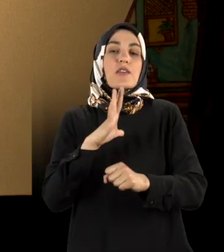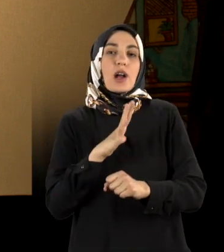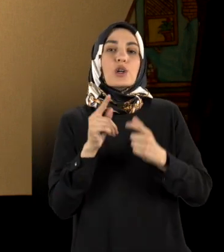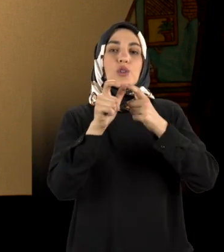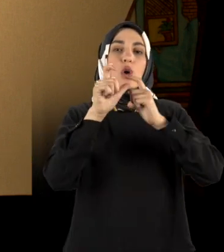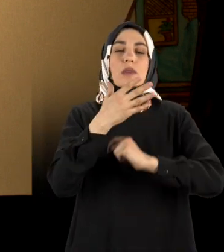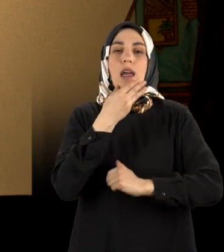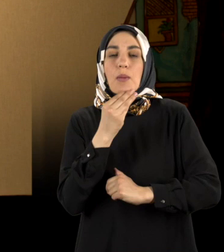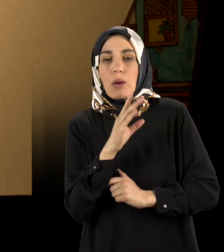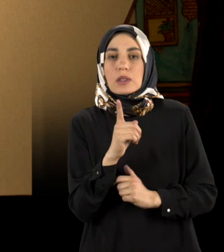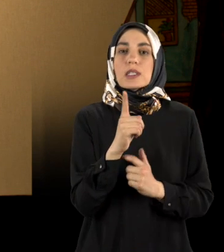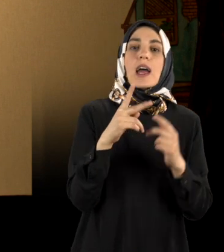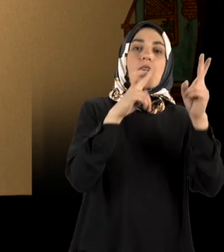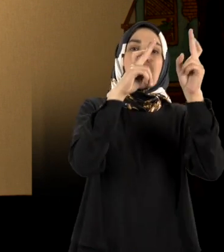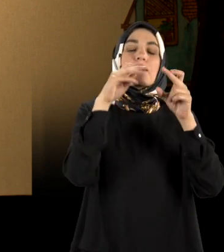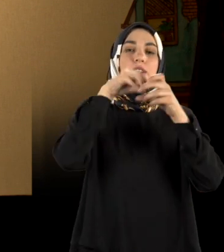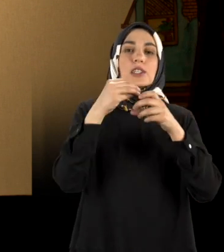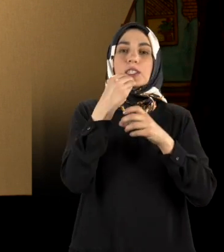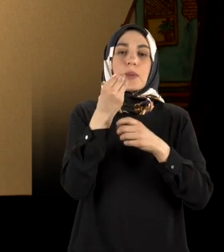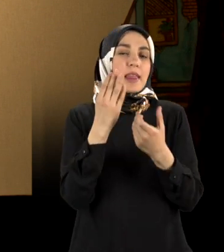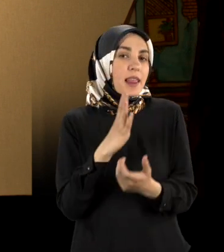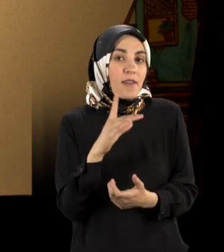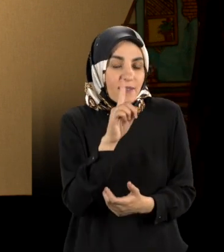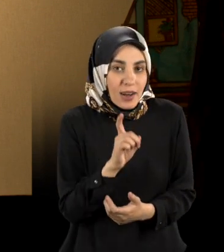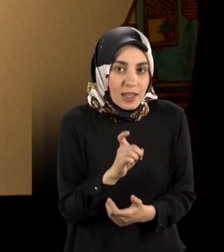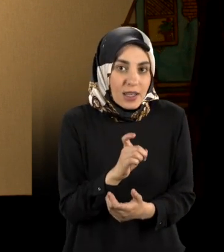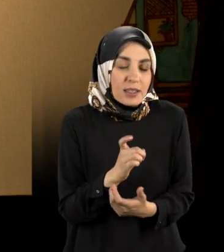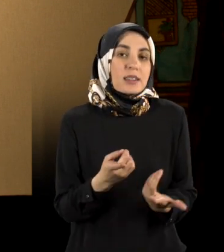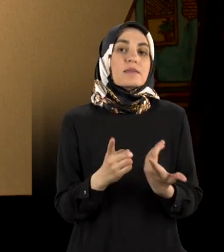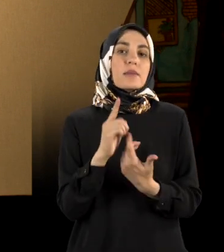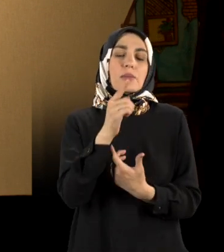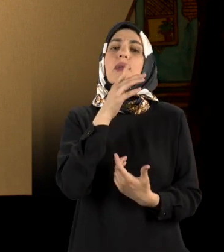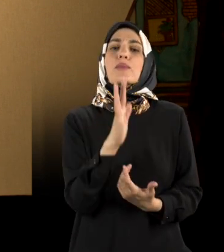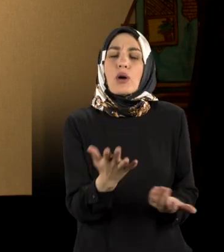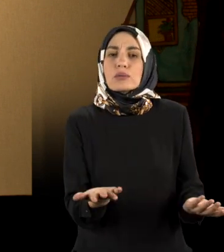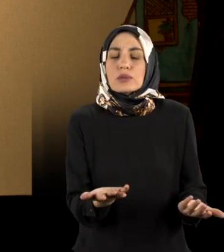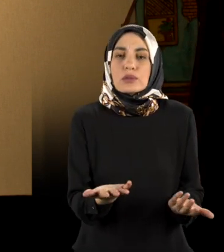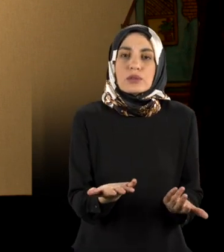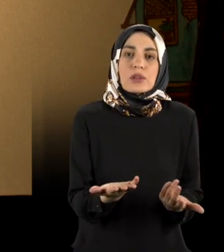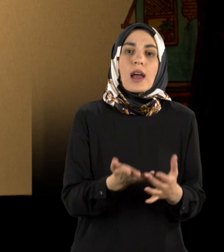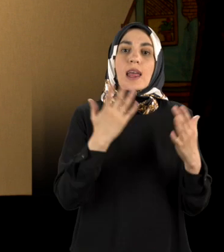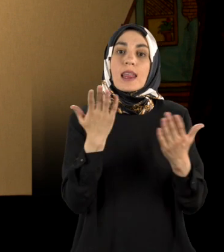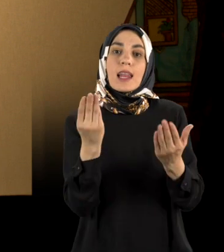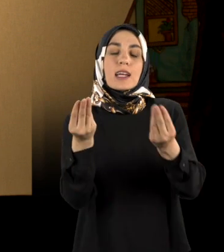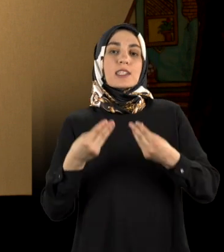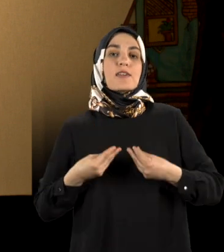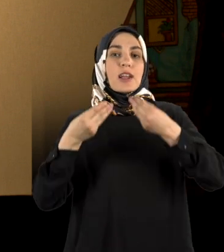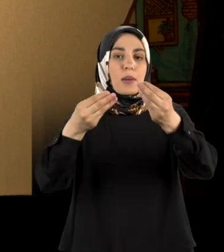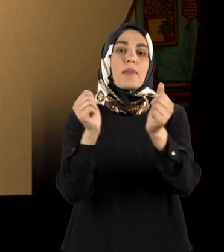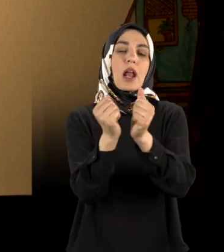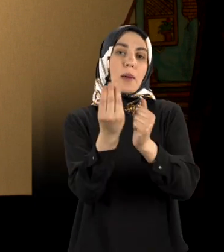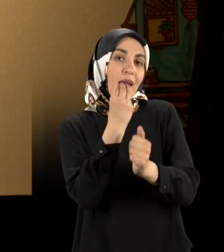peki Sorması ayıp olmasın da iftarda M ikram edeceksin bakalım köfte olur bilmiyormusun neler